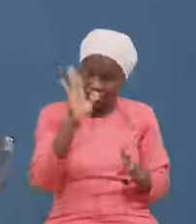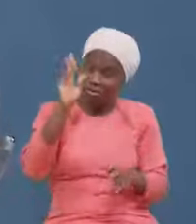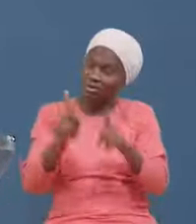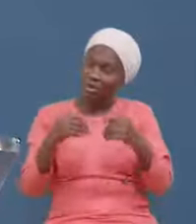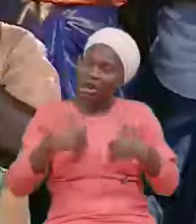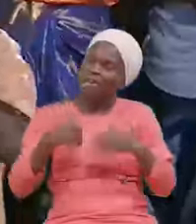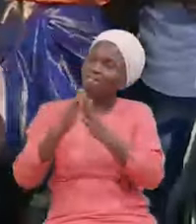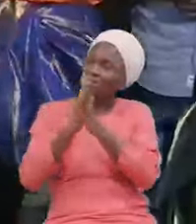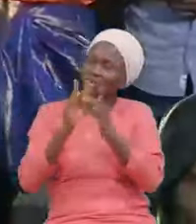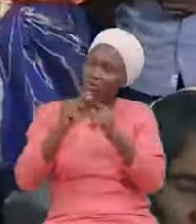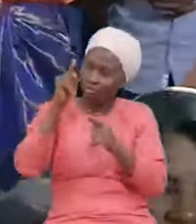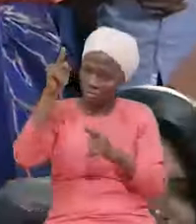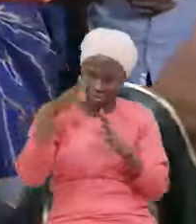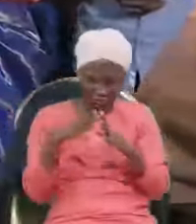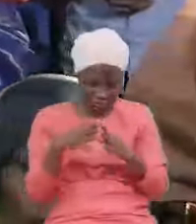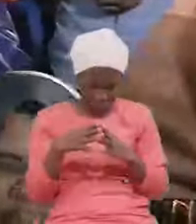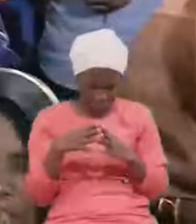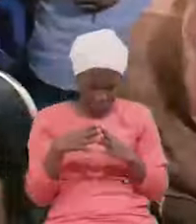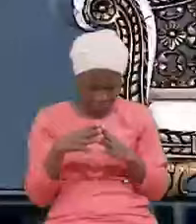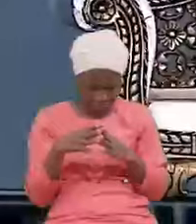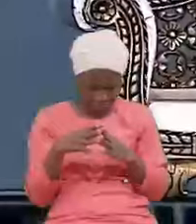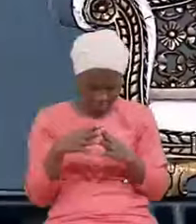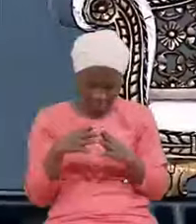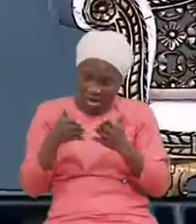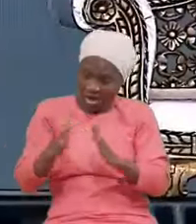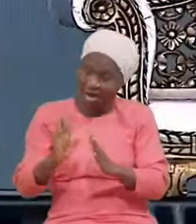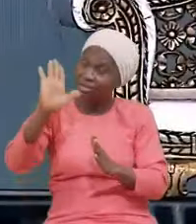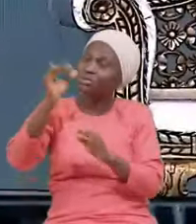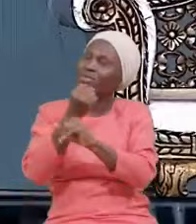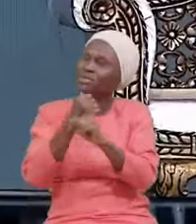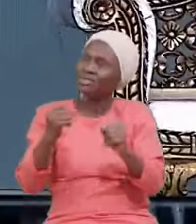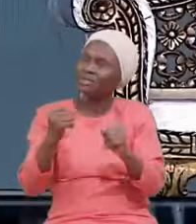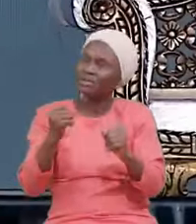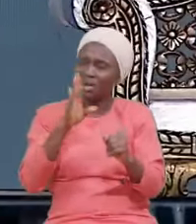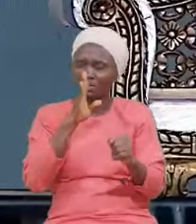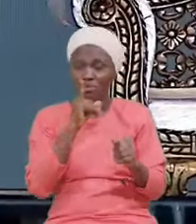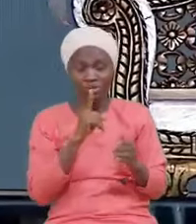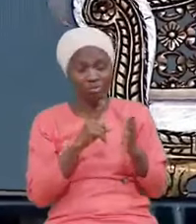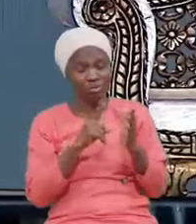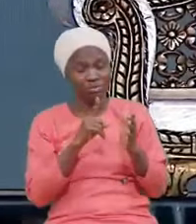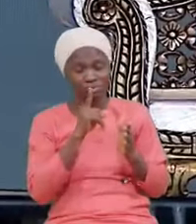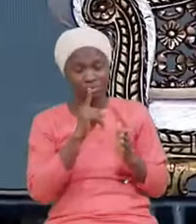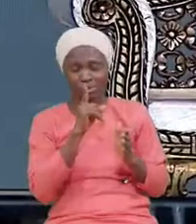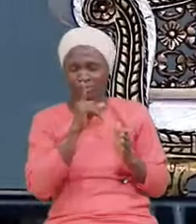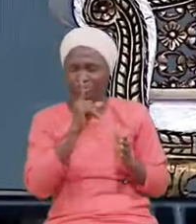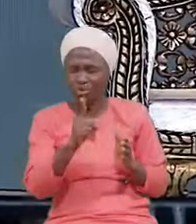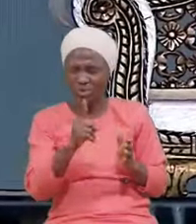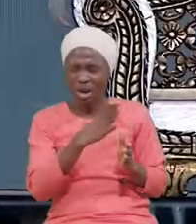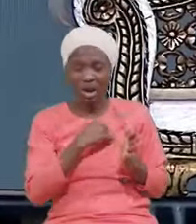upon you. ఈ నీ ప్రియ ప్రజలు నిన్ను పిలుస్తున్నారు. Let your salvation be real and